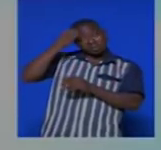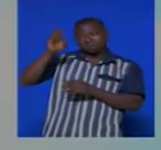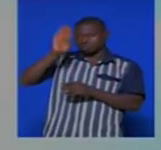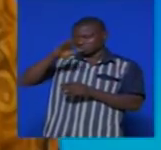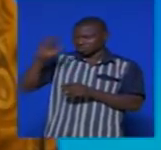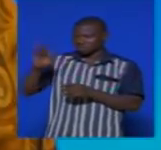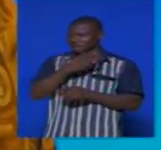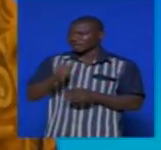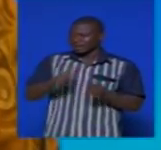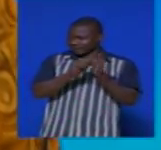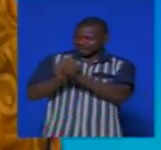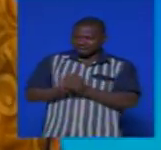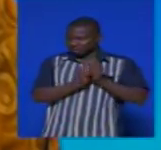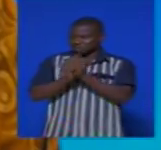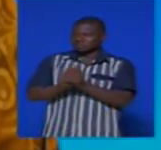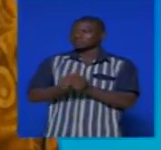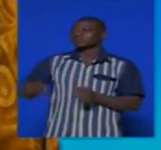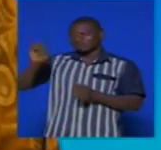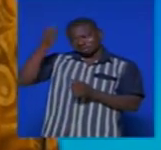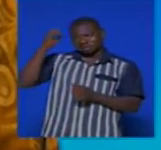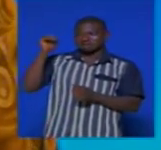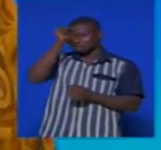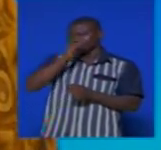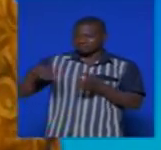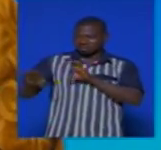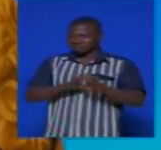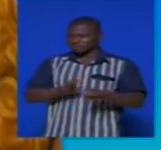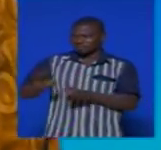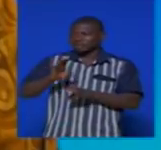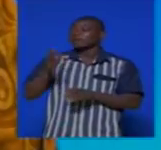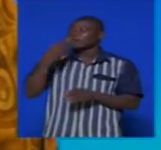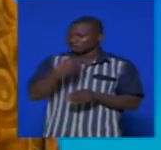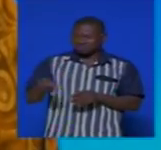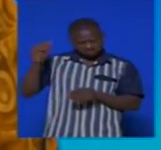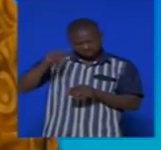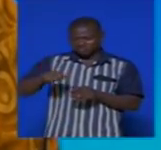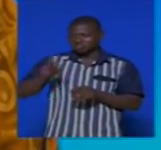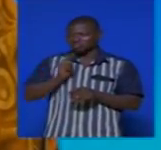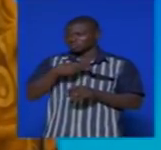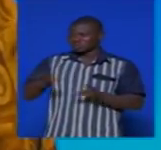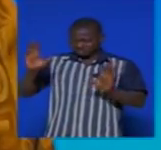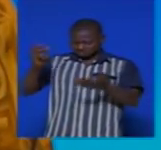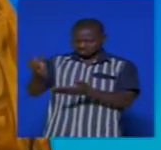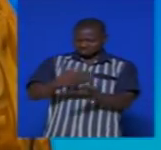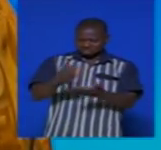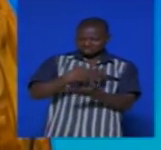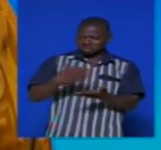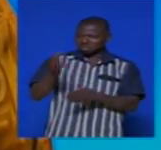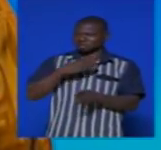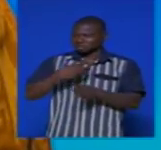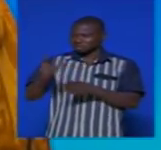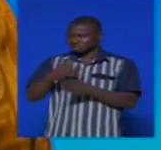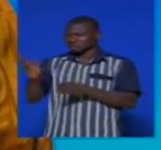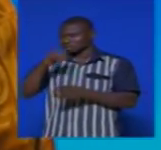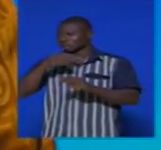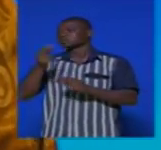l'Union africaine donc de faire en sorte que nous puissions donc captiver donc ces dividendes démographiques là pour que cela soit un